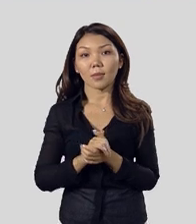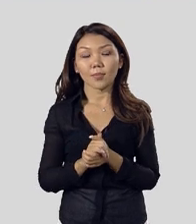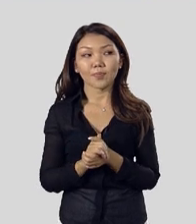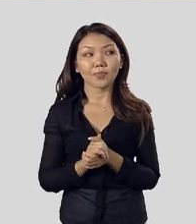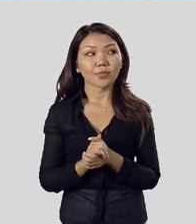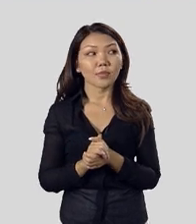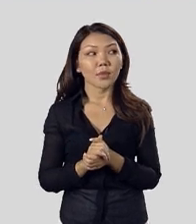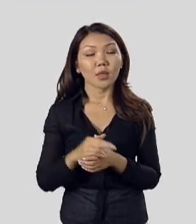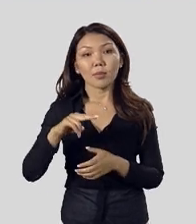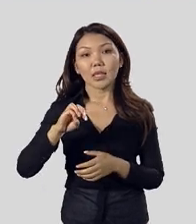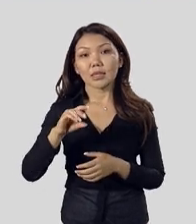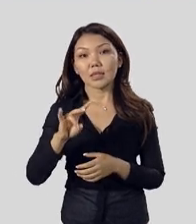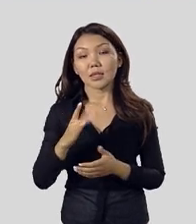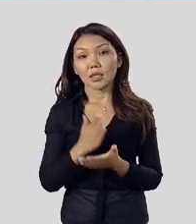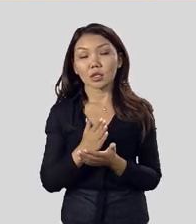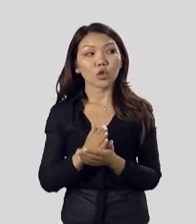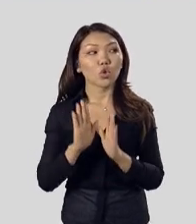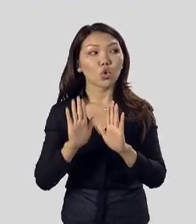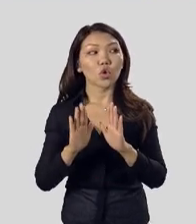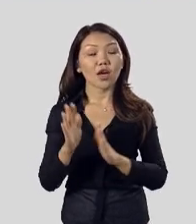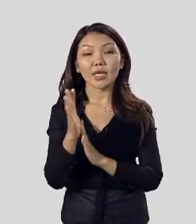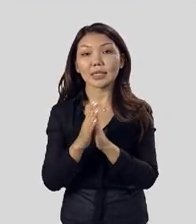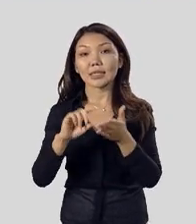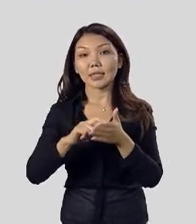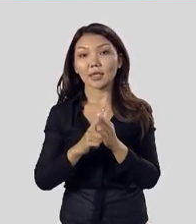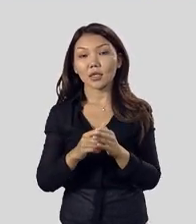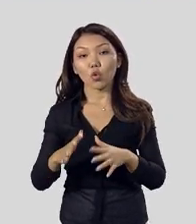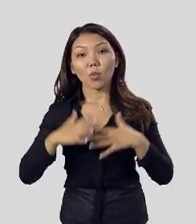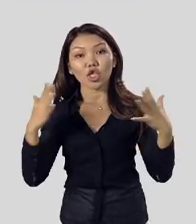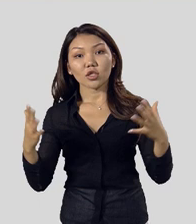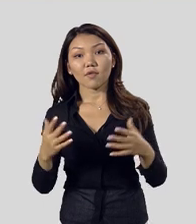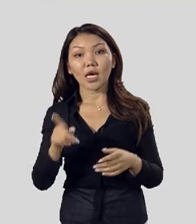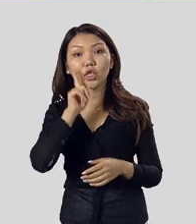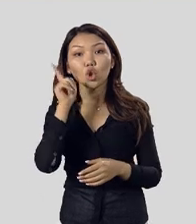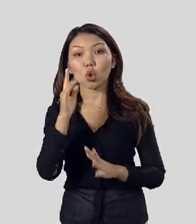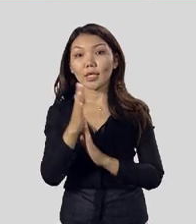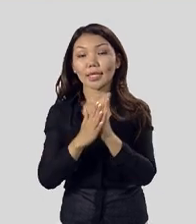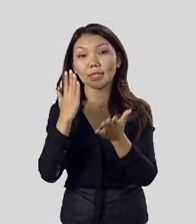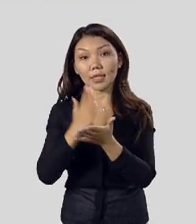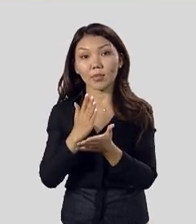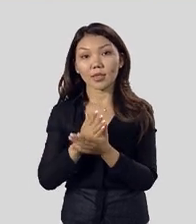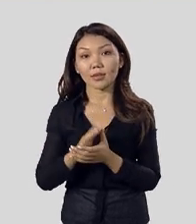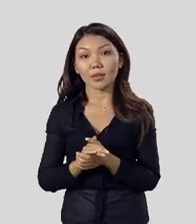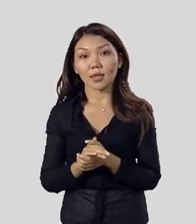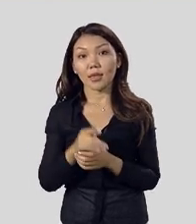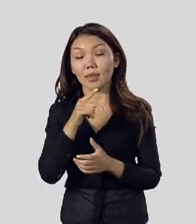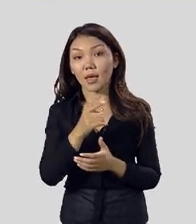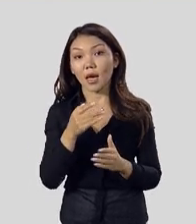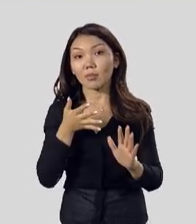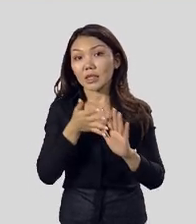растительных клетках и встречается у большинства зеленых растений в пластида синтезируется и